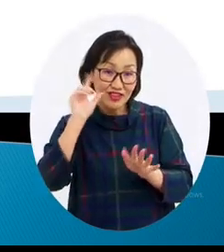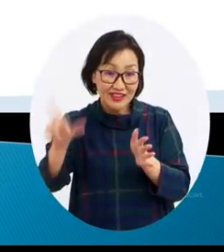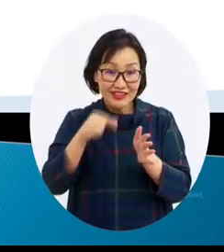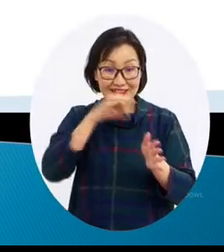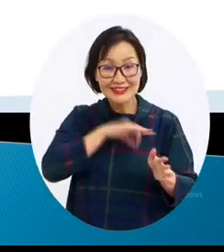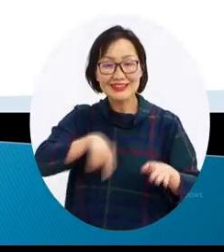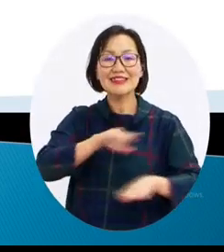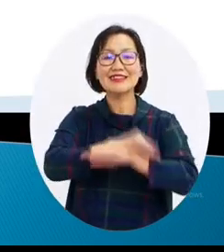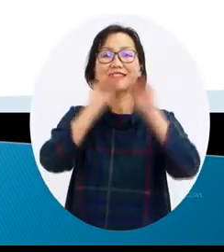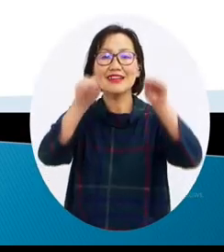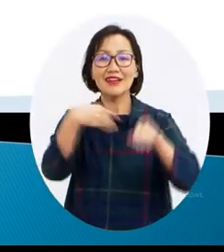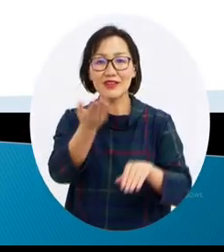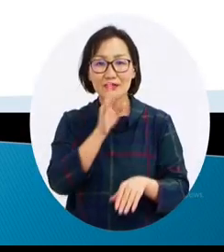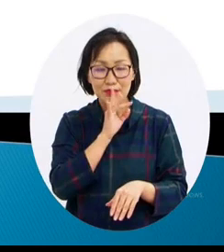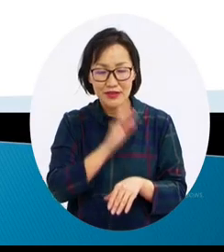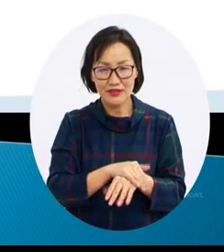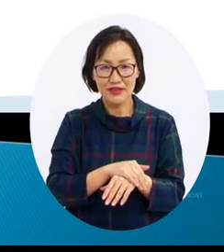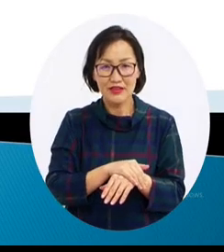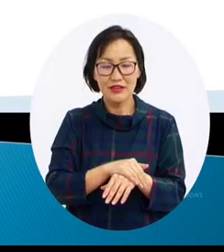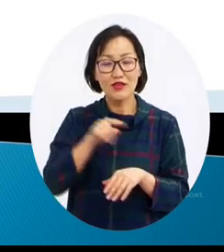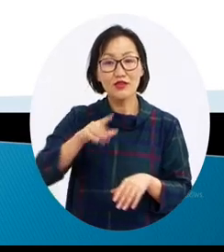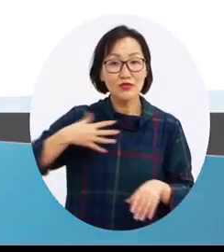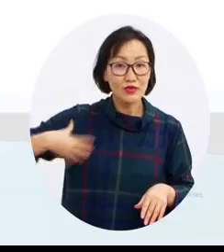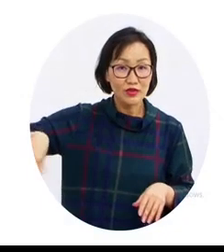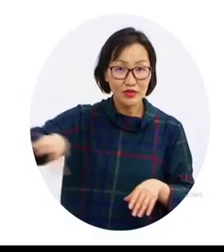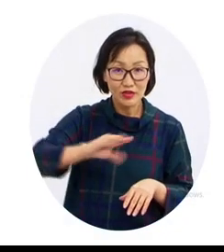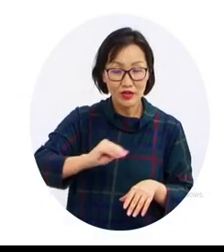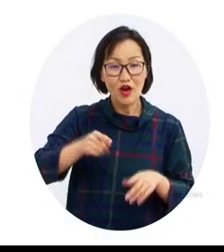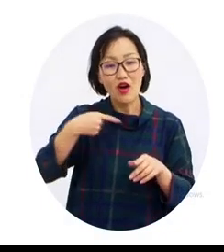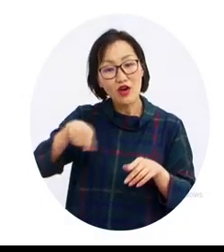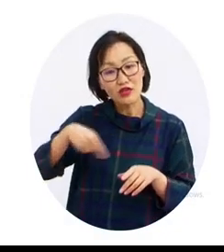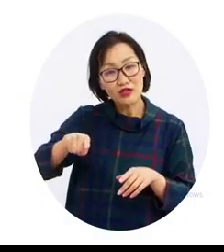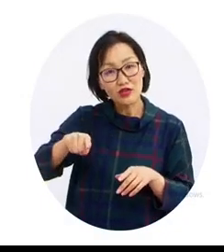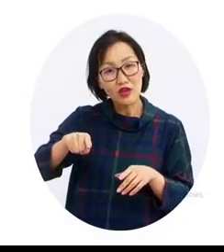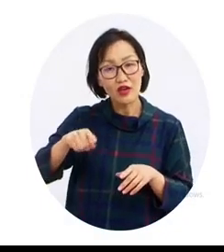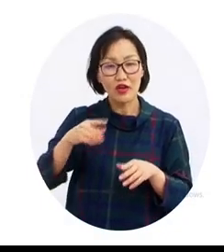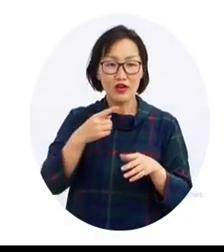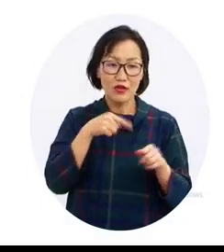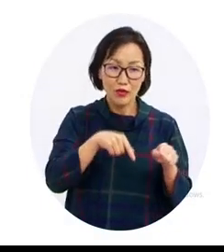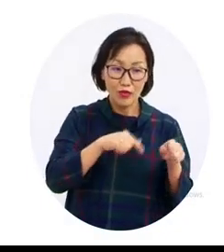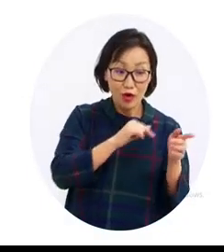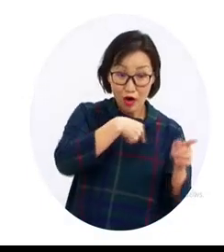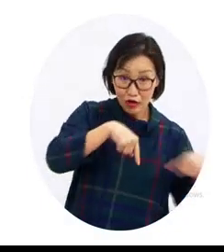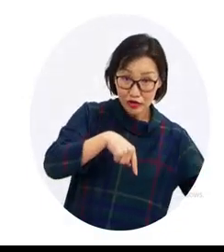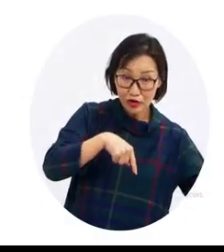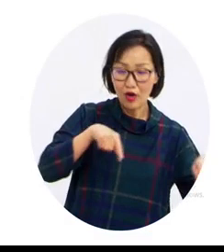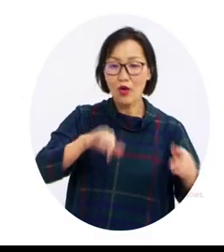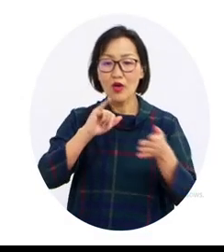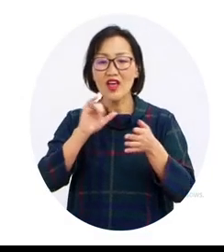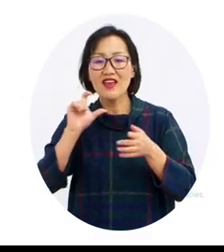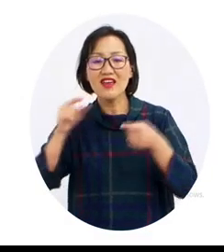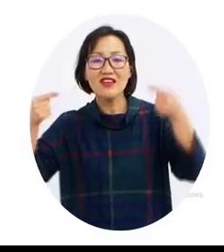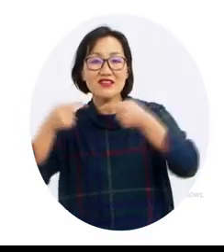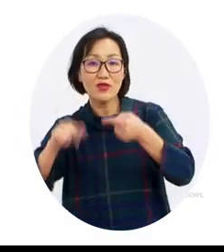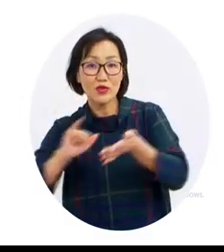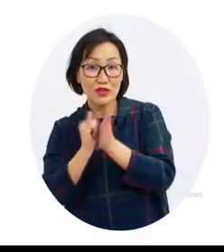хичээл заах гэж байна. За ингээд өнөөдөр бүгдээрээ ойролцоо ба эсрэг утгатай үгийн утгыг